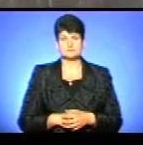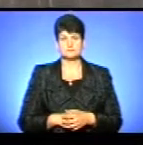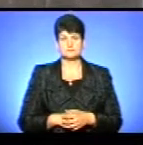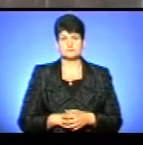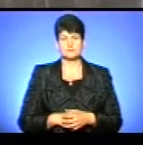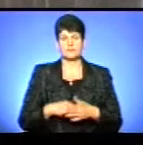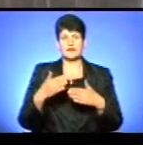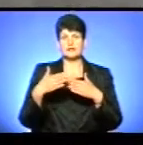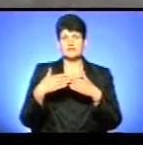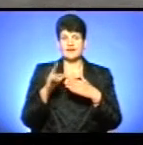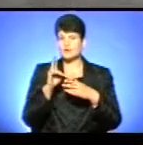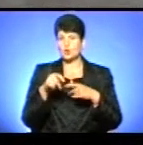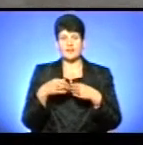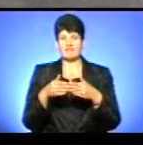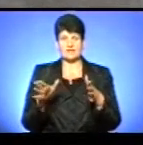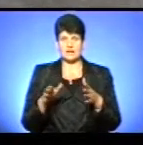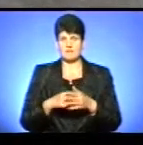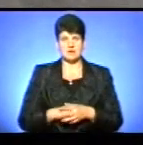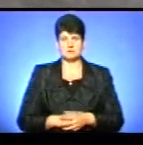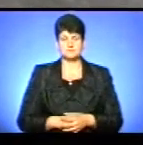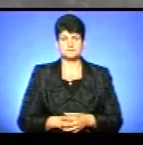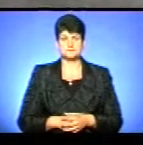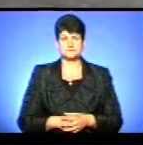2 помешкання ніхто не відкриває.